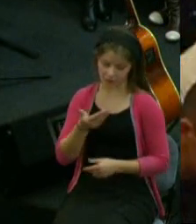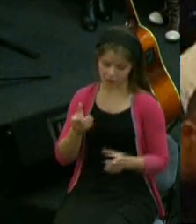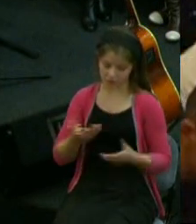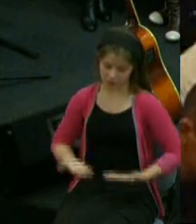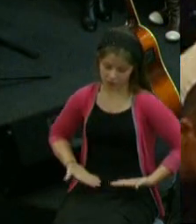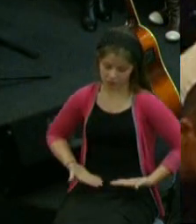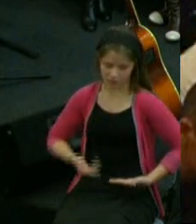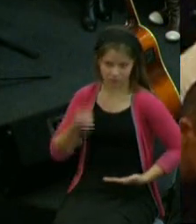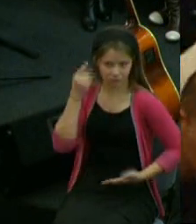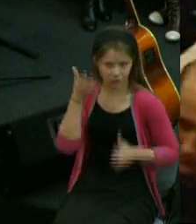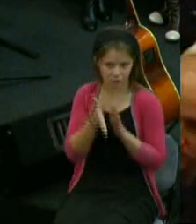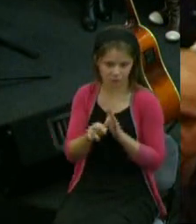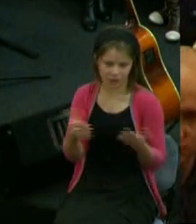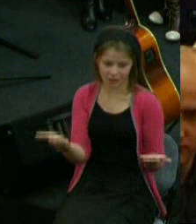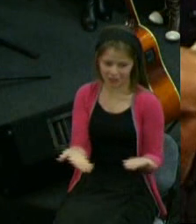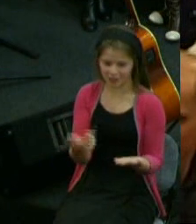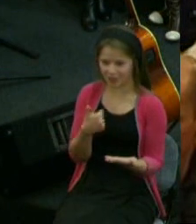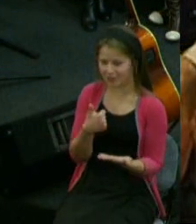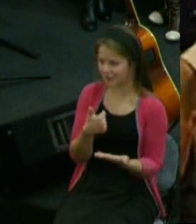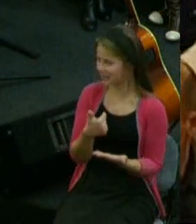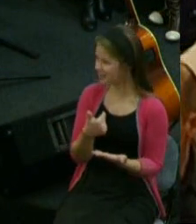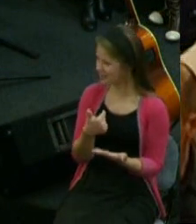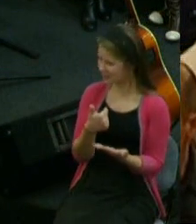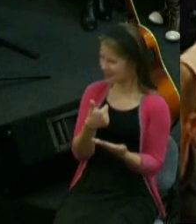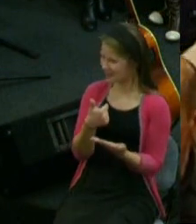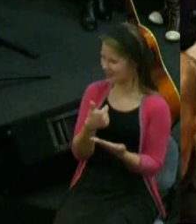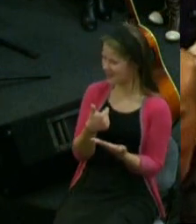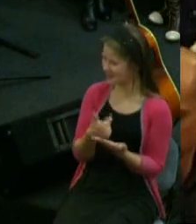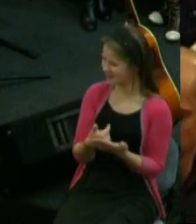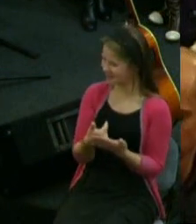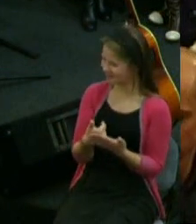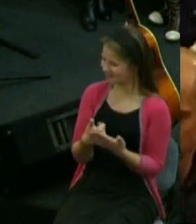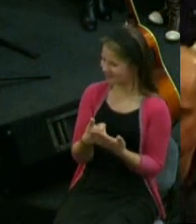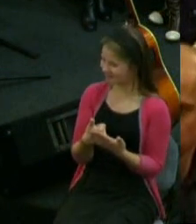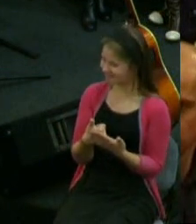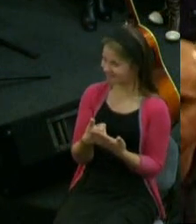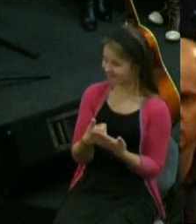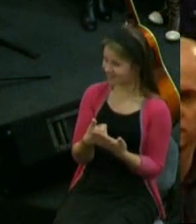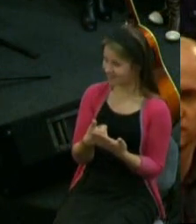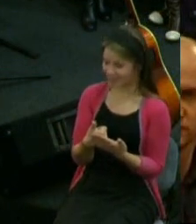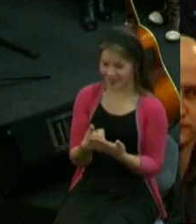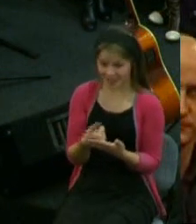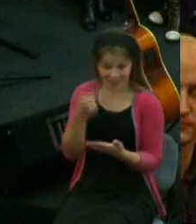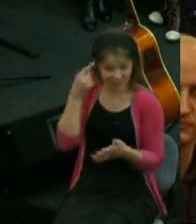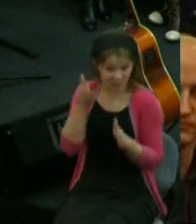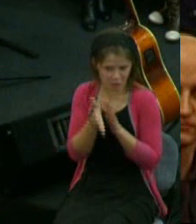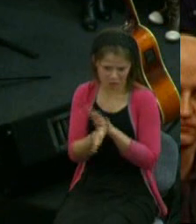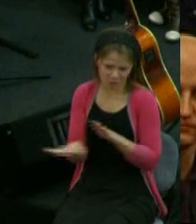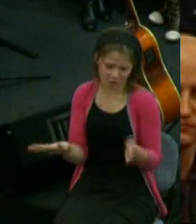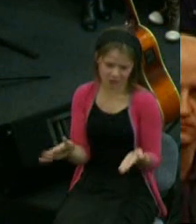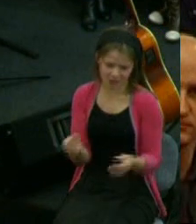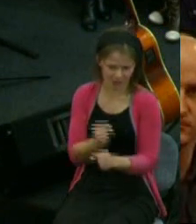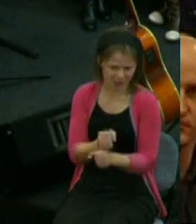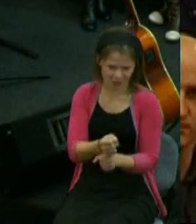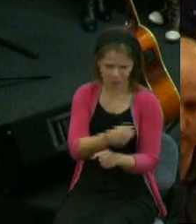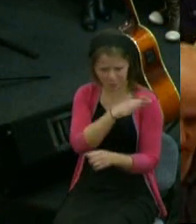я, такий відсталий від того всього. І, можливо, те, що вона вклала в ці слова, ви знаєте, для мене, я вам скажу, на той час не все